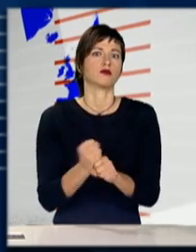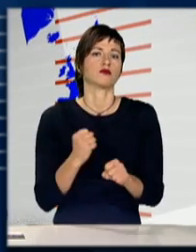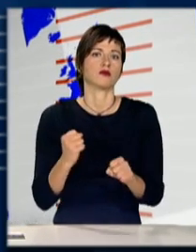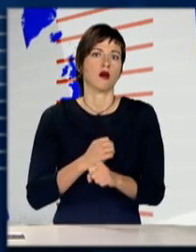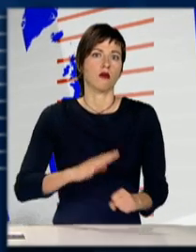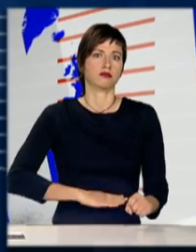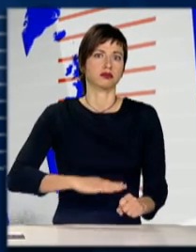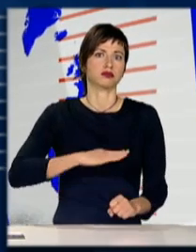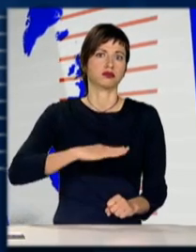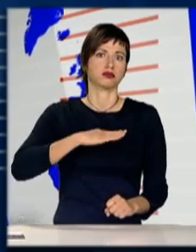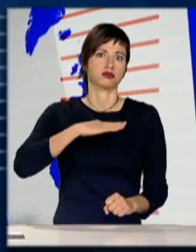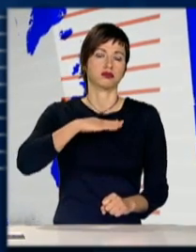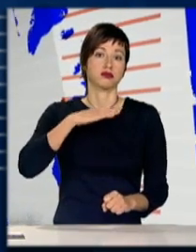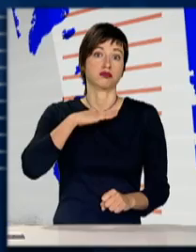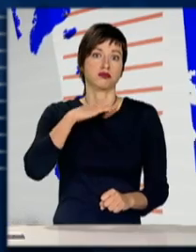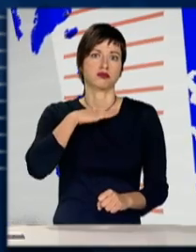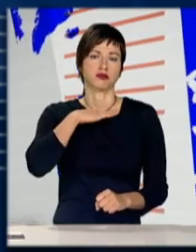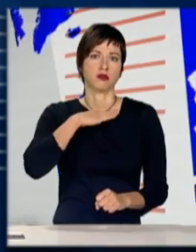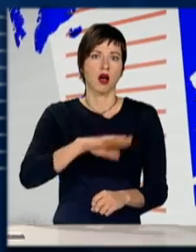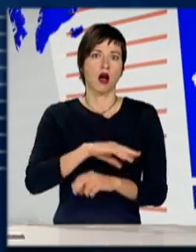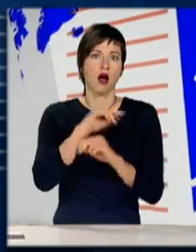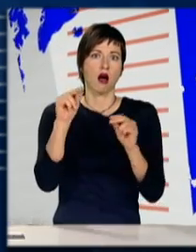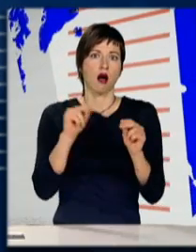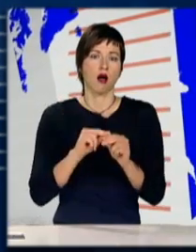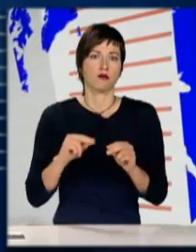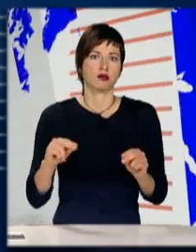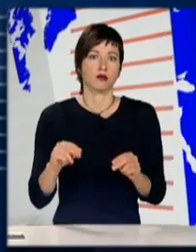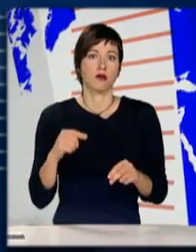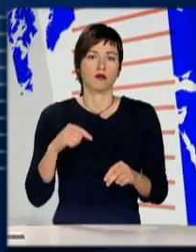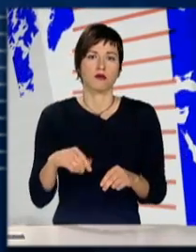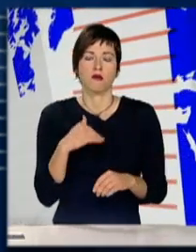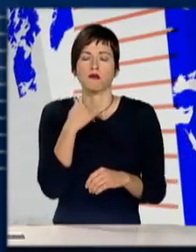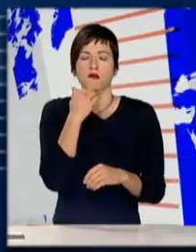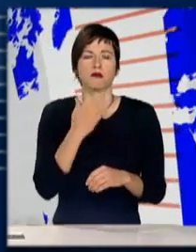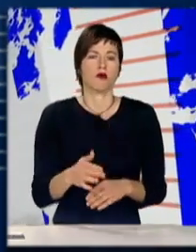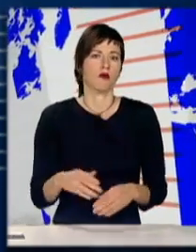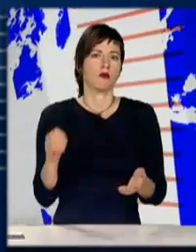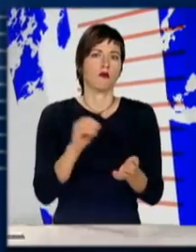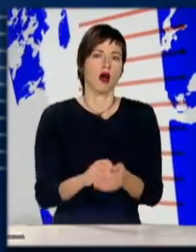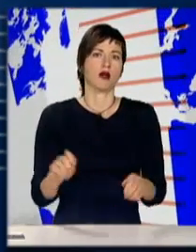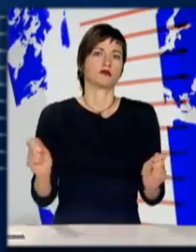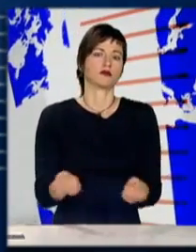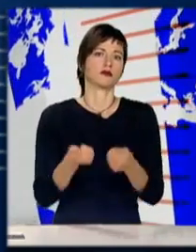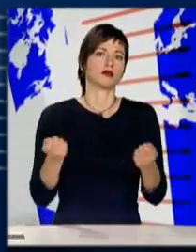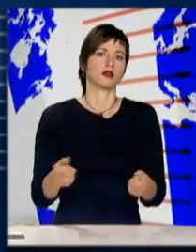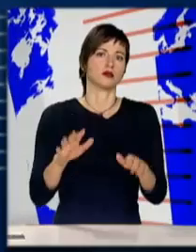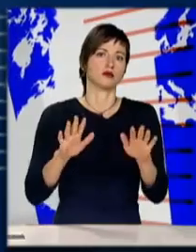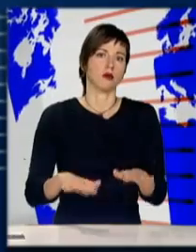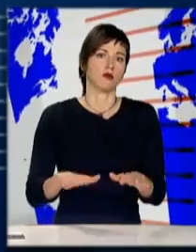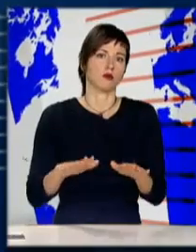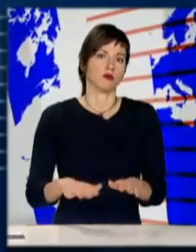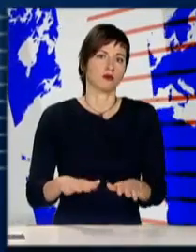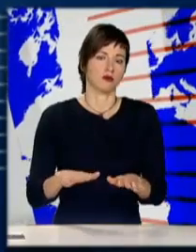ξεπέρασαν, όπως οι ίδιοι υποστηρίζουν, τα όρια της αντοχής και της ανοχής τους, με αποτέλεσμα η κινητοποίηση και υπό